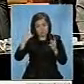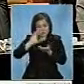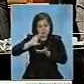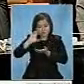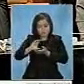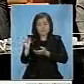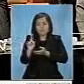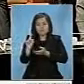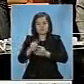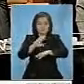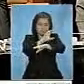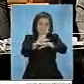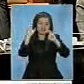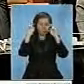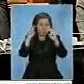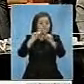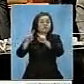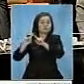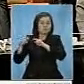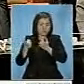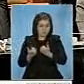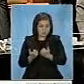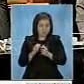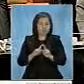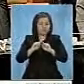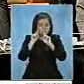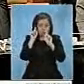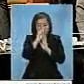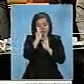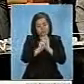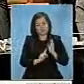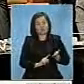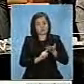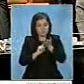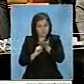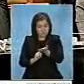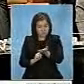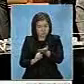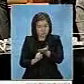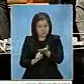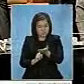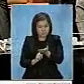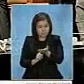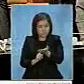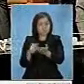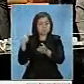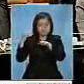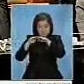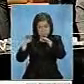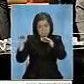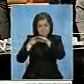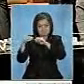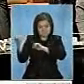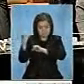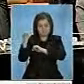าความละเอียดรัดกุมของกฎหมายฉบับนั้นมีสถานะที่มีมาตรฐานสูง